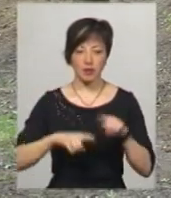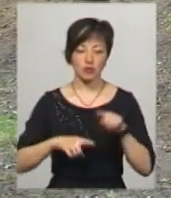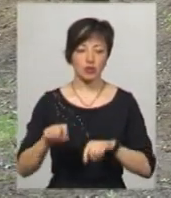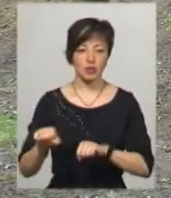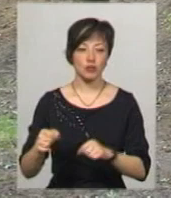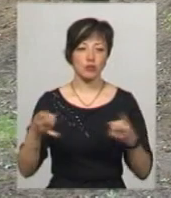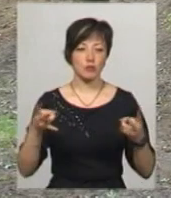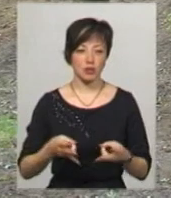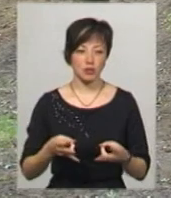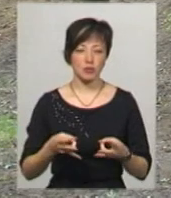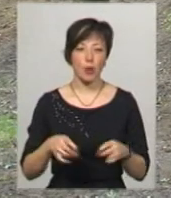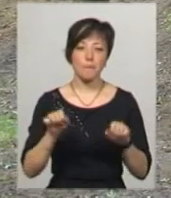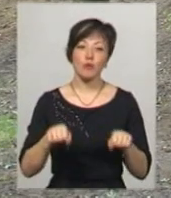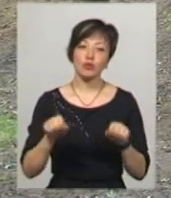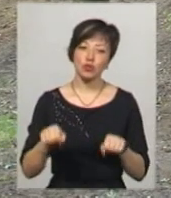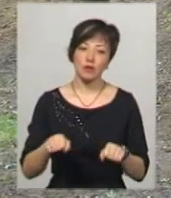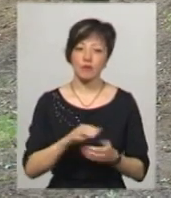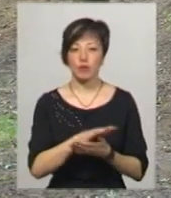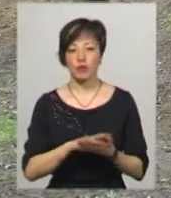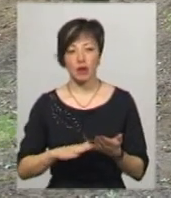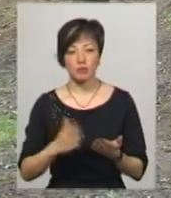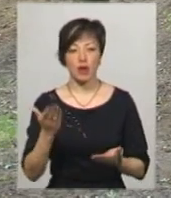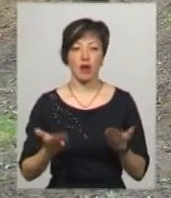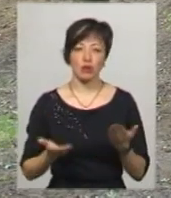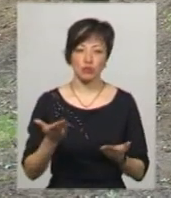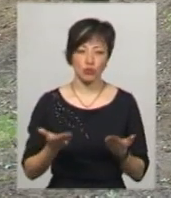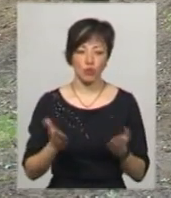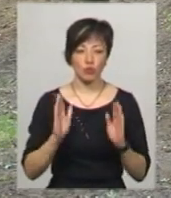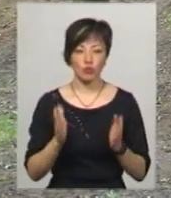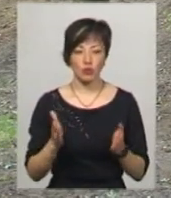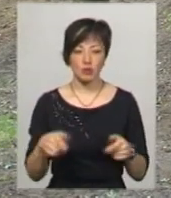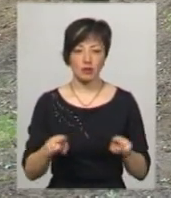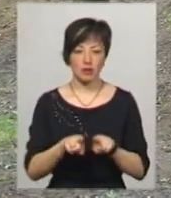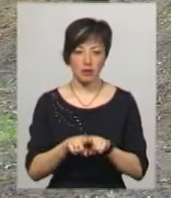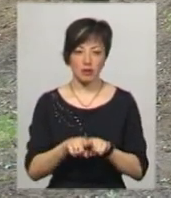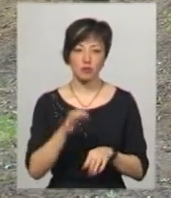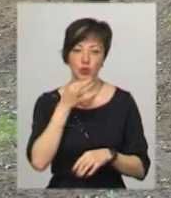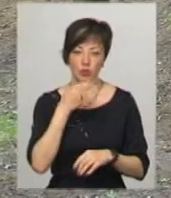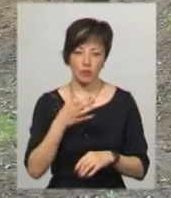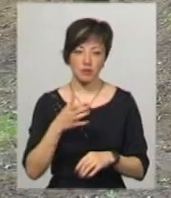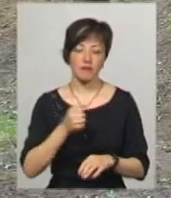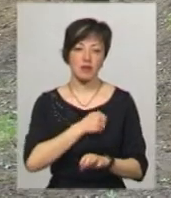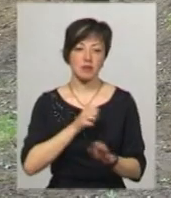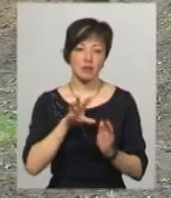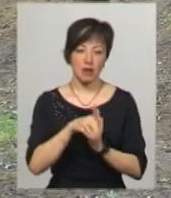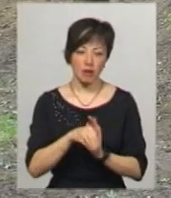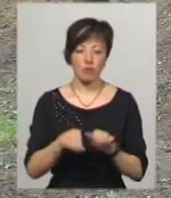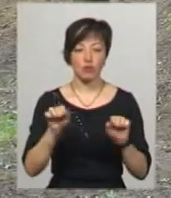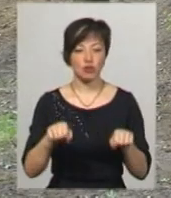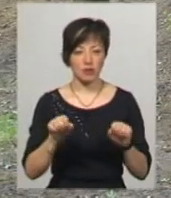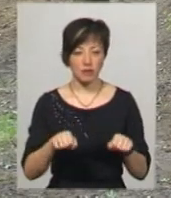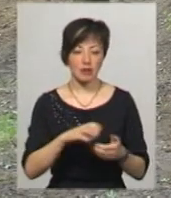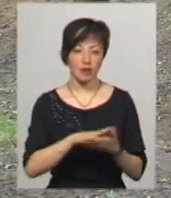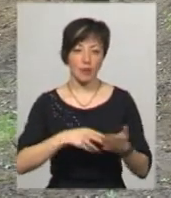захищати потрібно. Можливо, в подальшому, якщо буде там, ну, сподобається в військах, можливо,